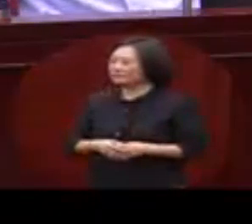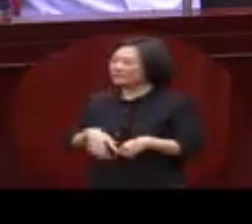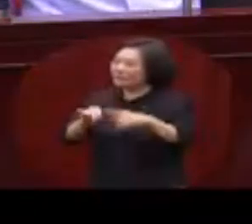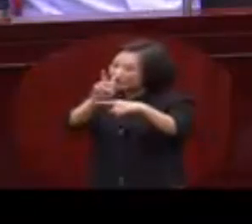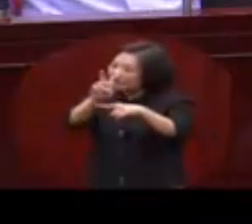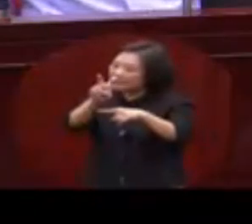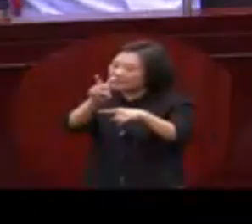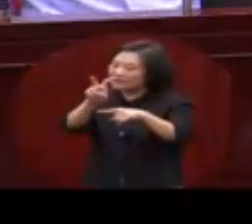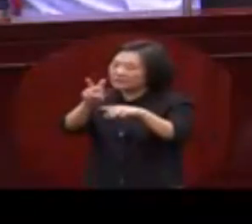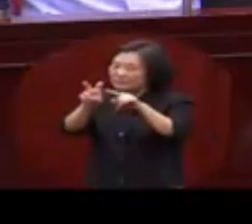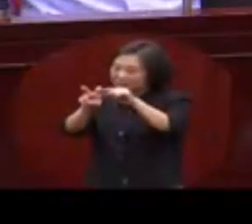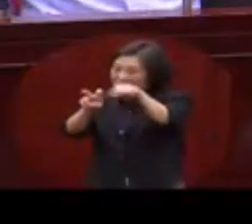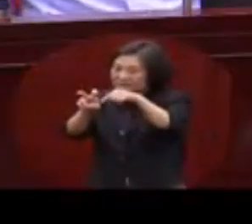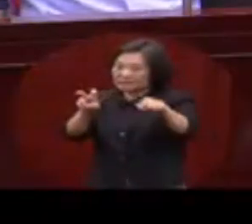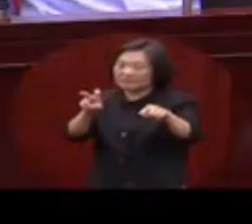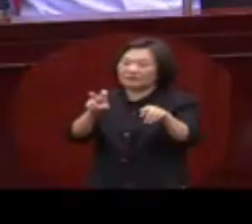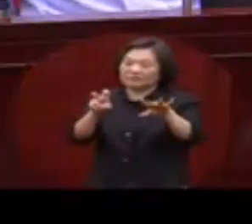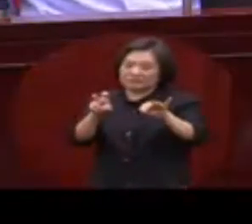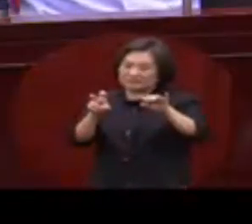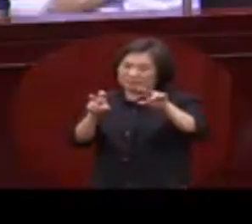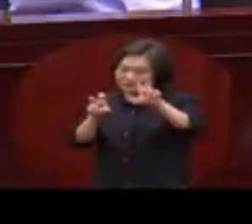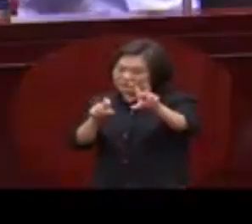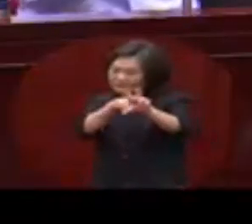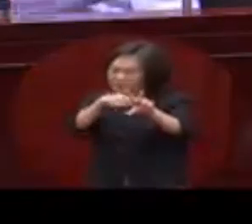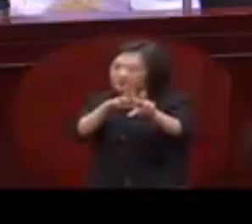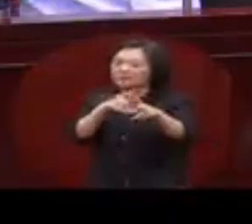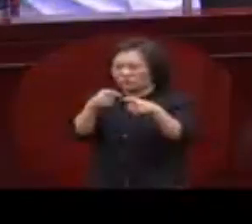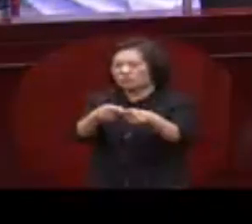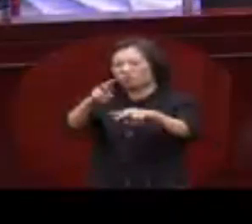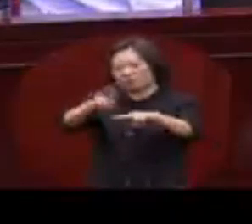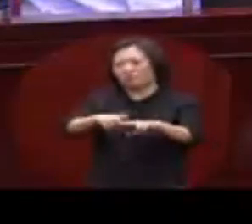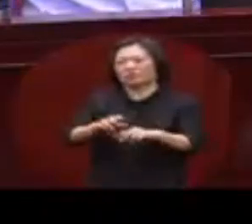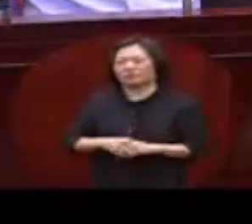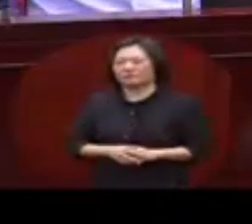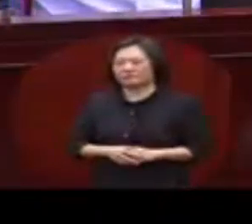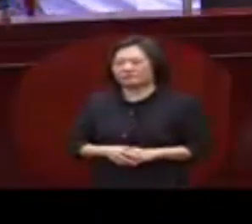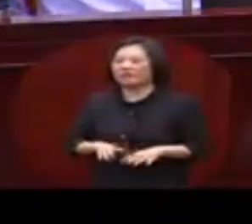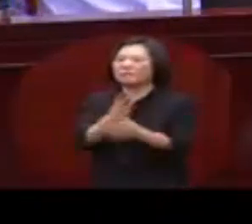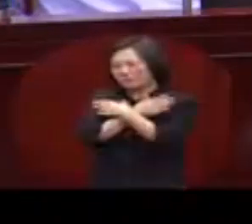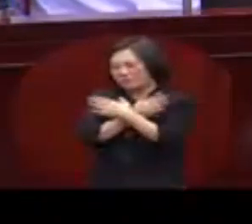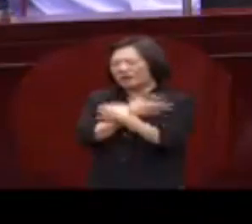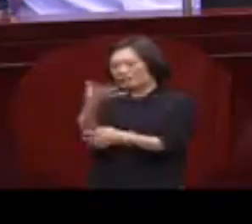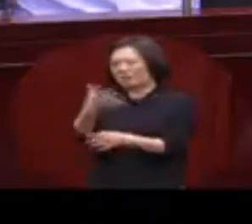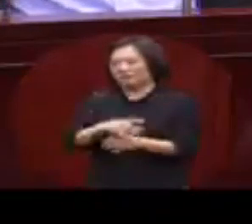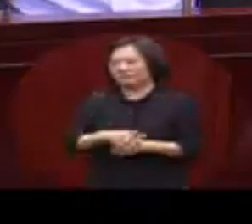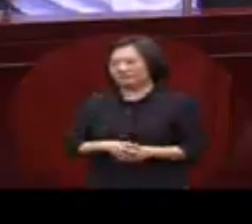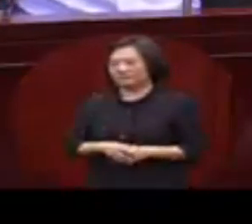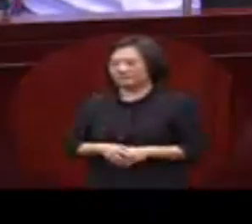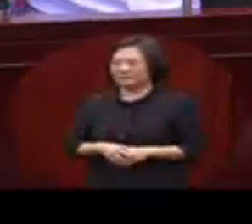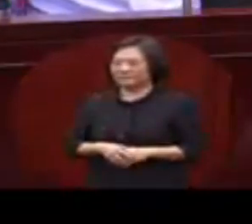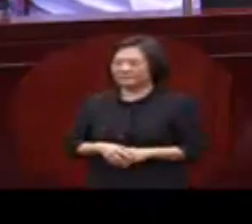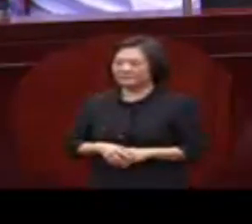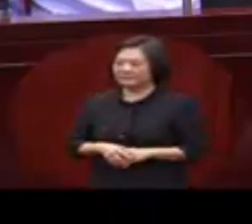概72%的是公共托育的，所以这个问题还比较小一点。比较问题是幼稚园的，幼稚园是这样的